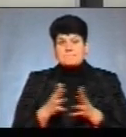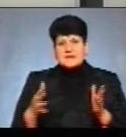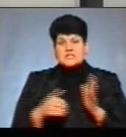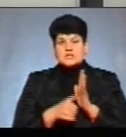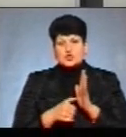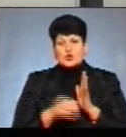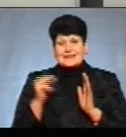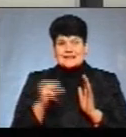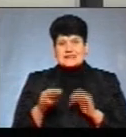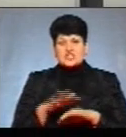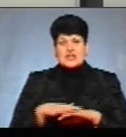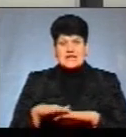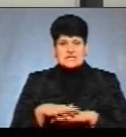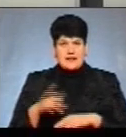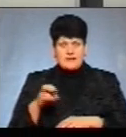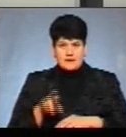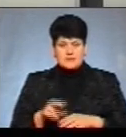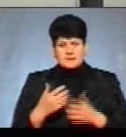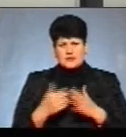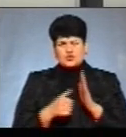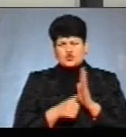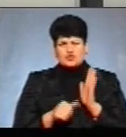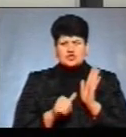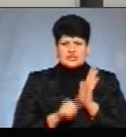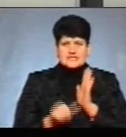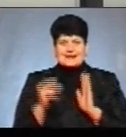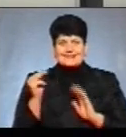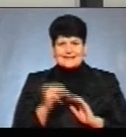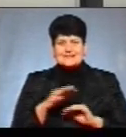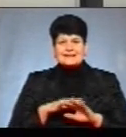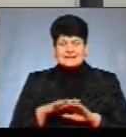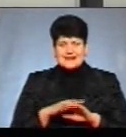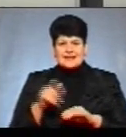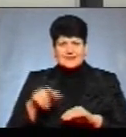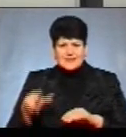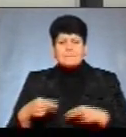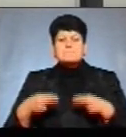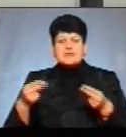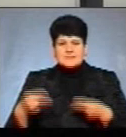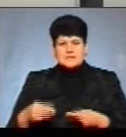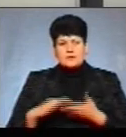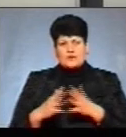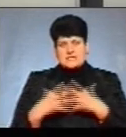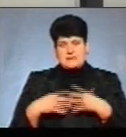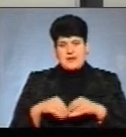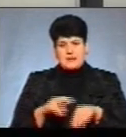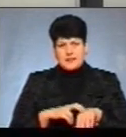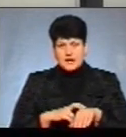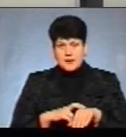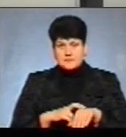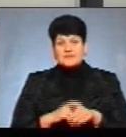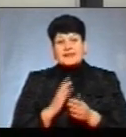більше як 600 тисяч населення. Тобто майже 660 тисяч населення підписало декларацію сьогодні сімейним